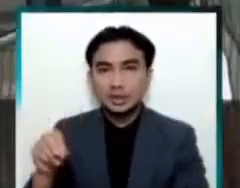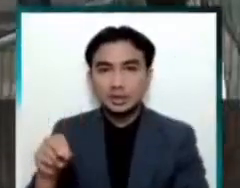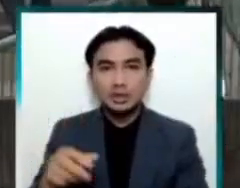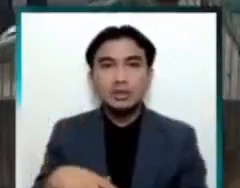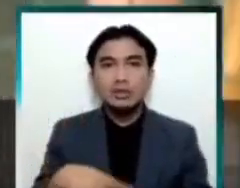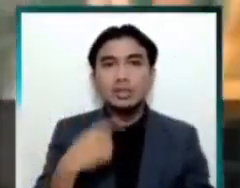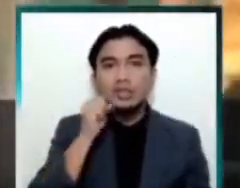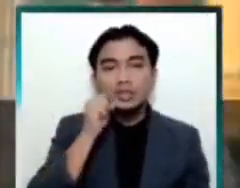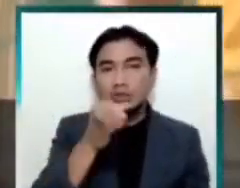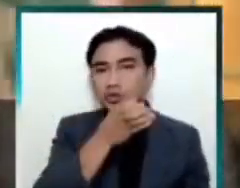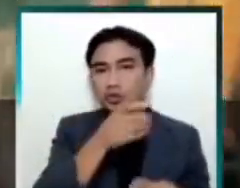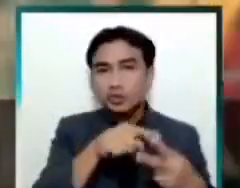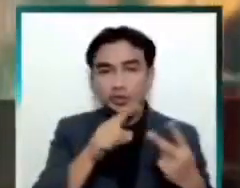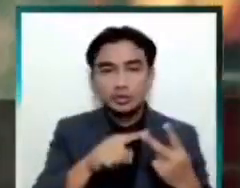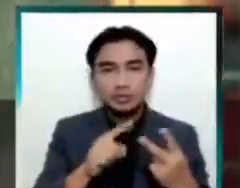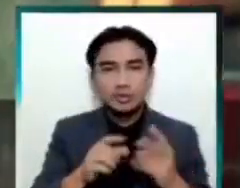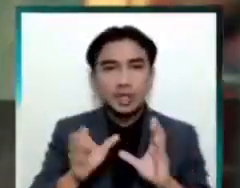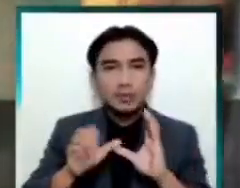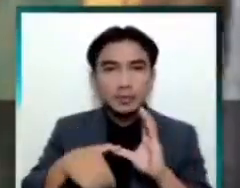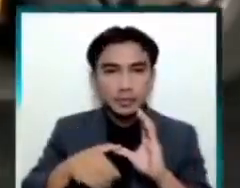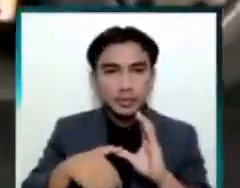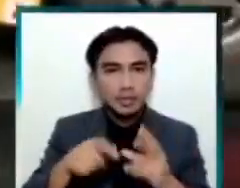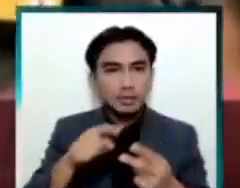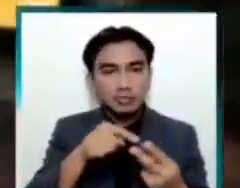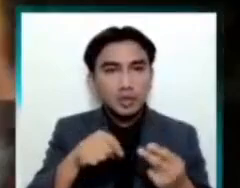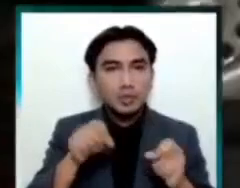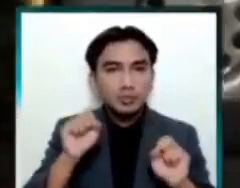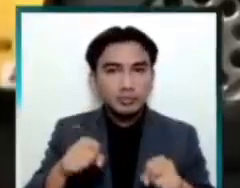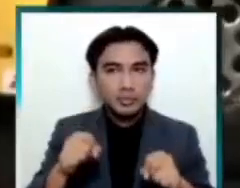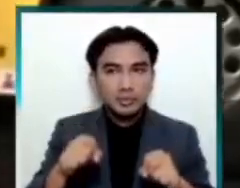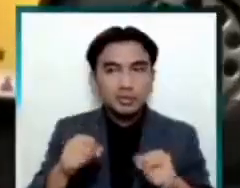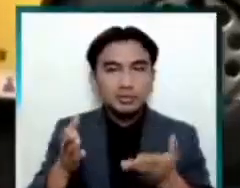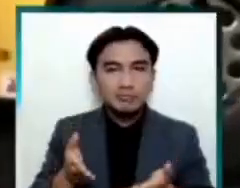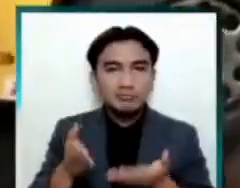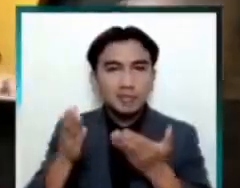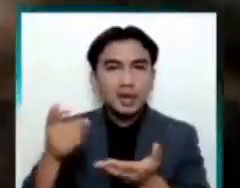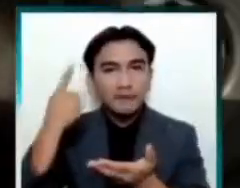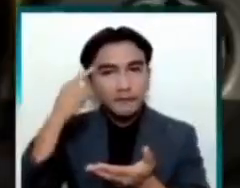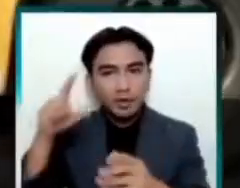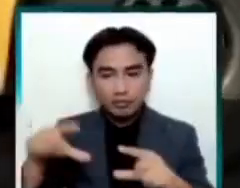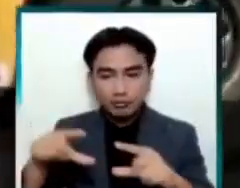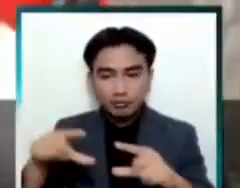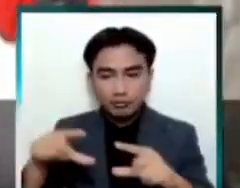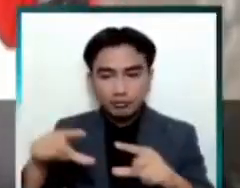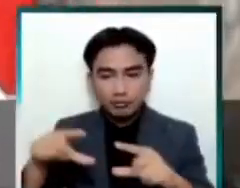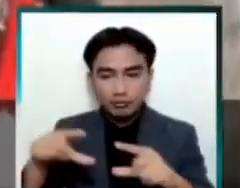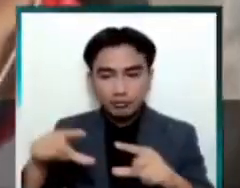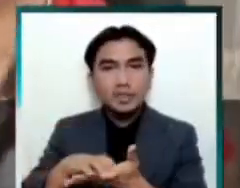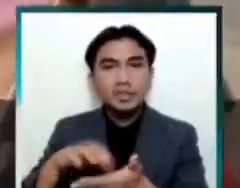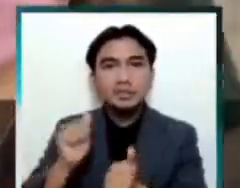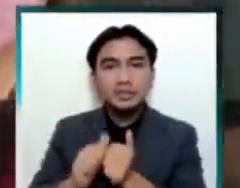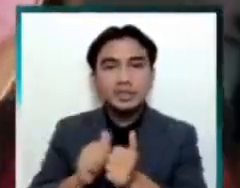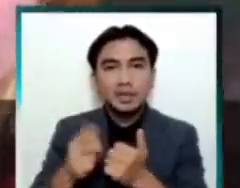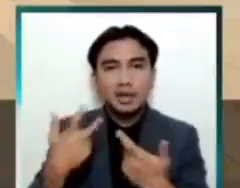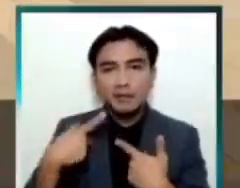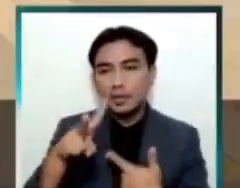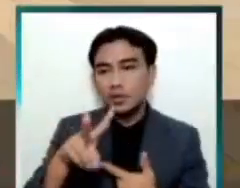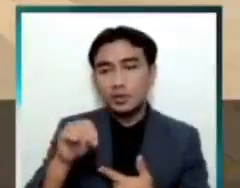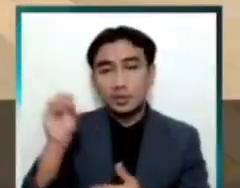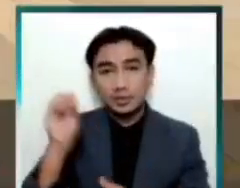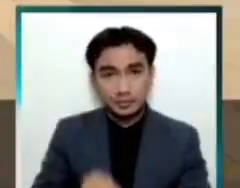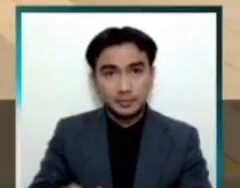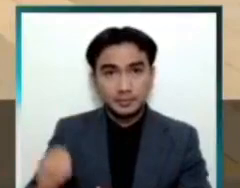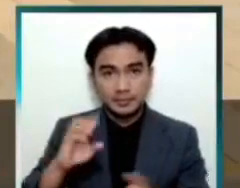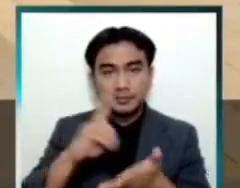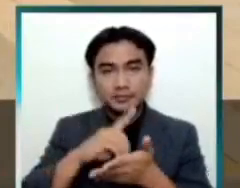o PWD pwedeng mag-apply ng concessionary card para makakuha ng 20% discount kapag sasakay ng